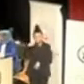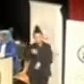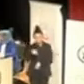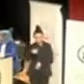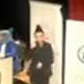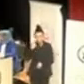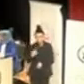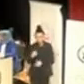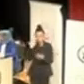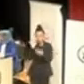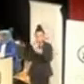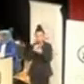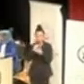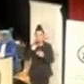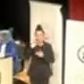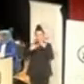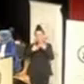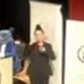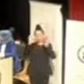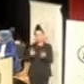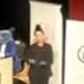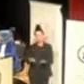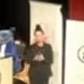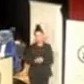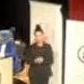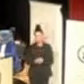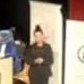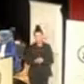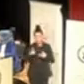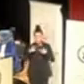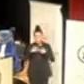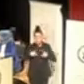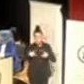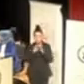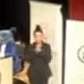çıkan uygulamalarımızı anlatmaya başlayayım.